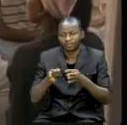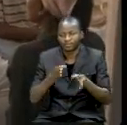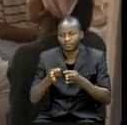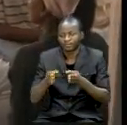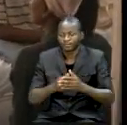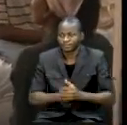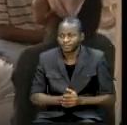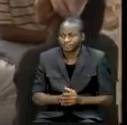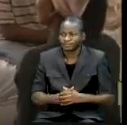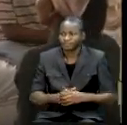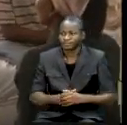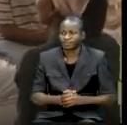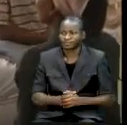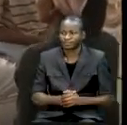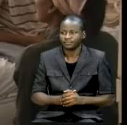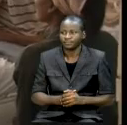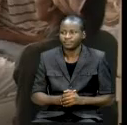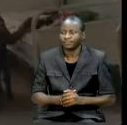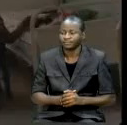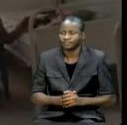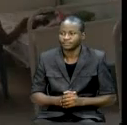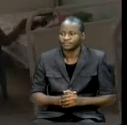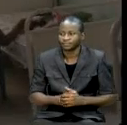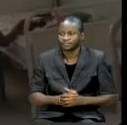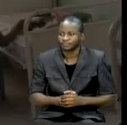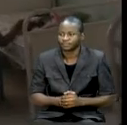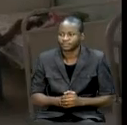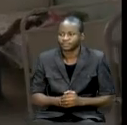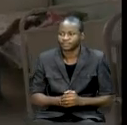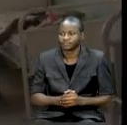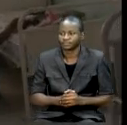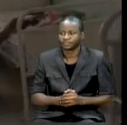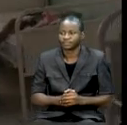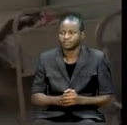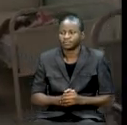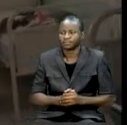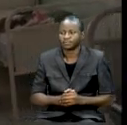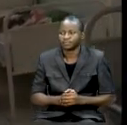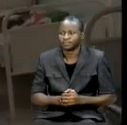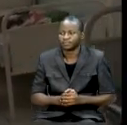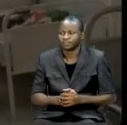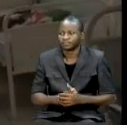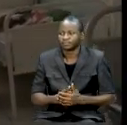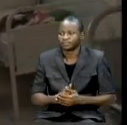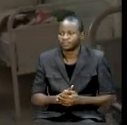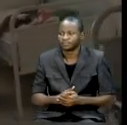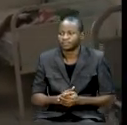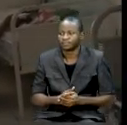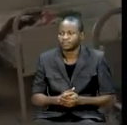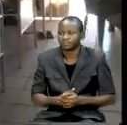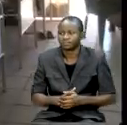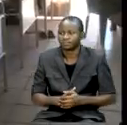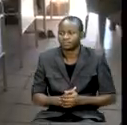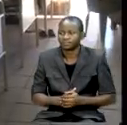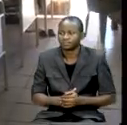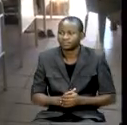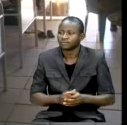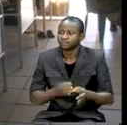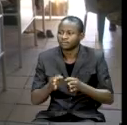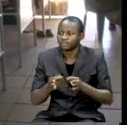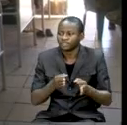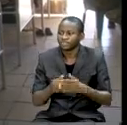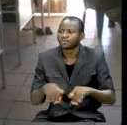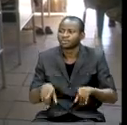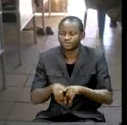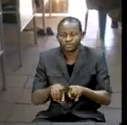et individuelles. Cette maladie peut toucher les nourrissons, les enfants, tout comme les adultes. L'asthme chronique peut être